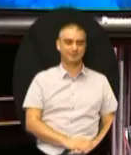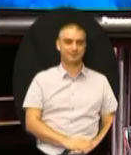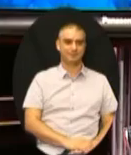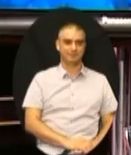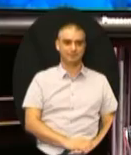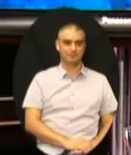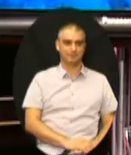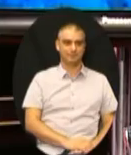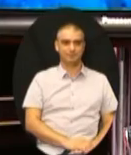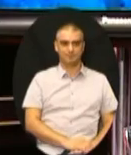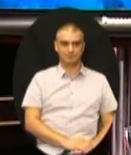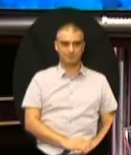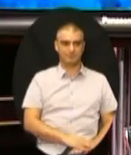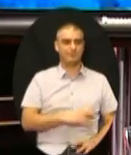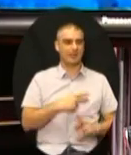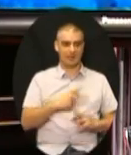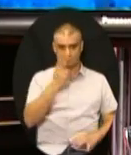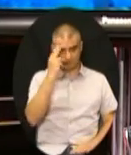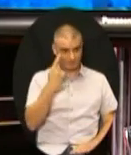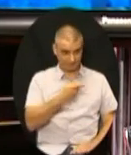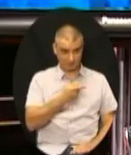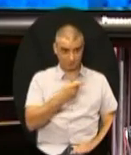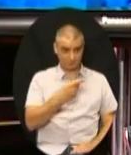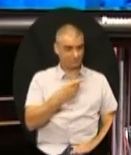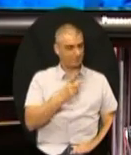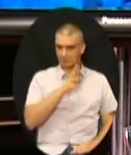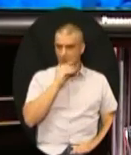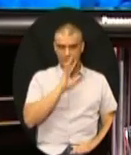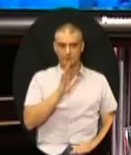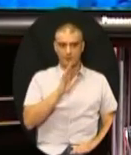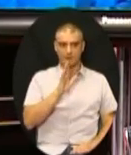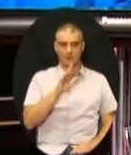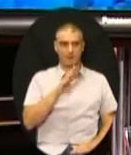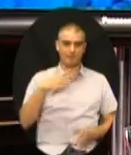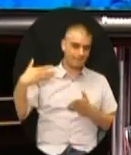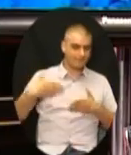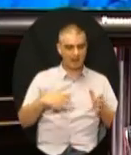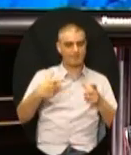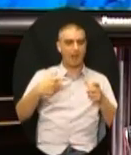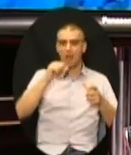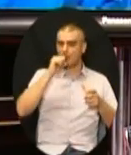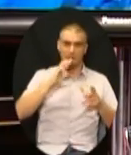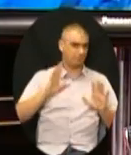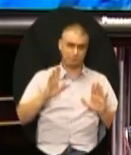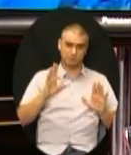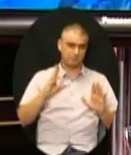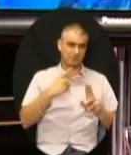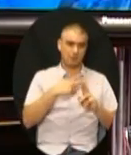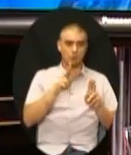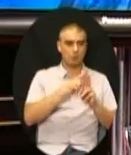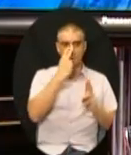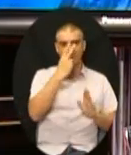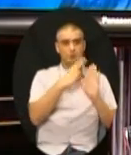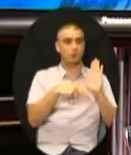רק כדי ככה לסבר את האוזן, לא מדובר על נהרות או על אגמים, אלא באמת, כמו